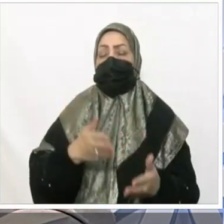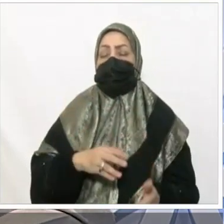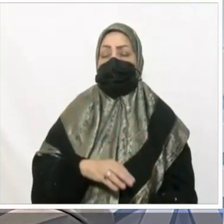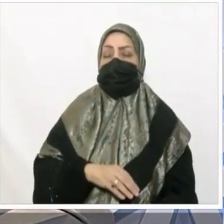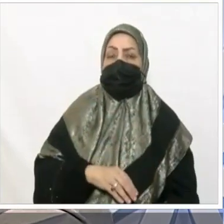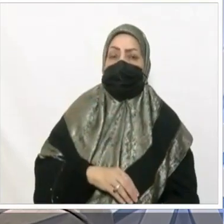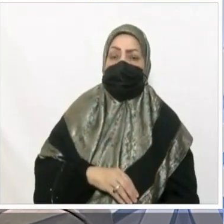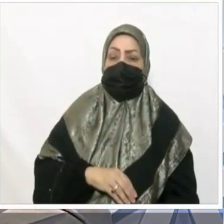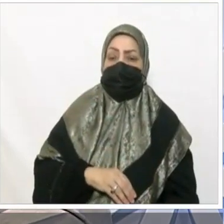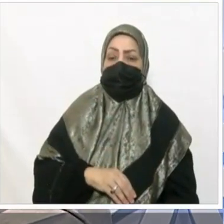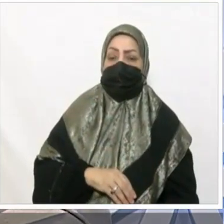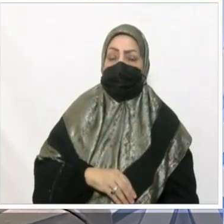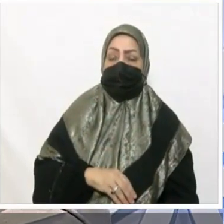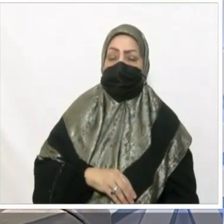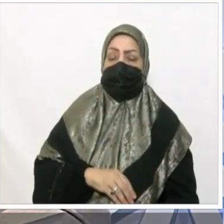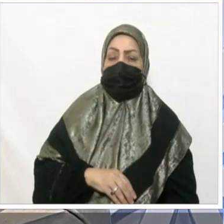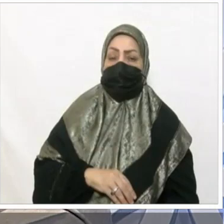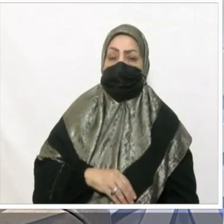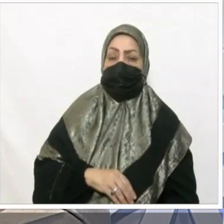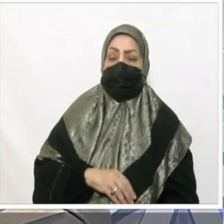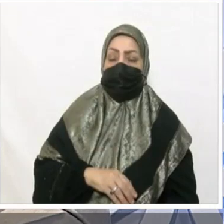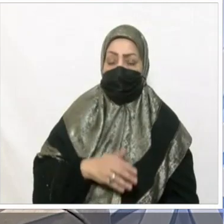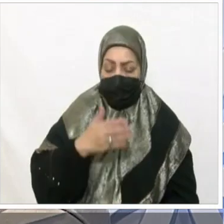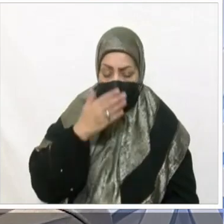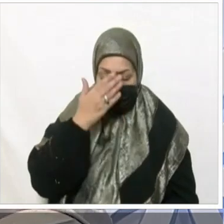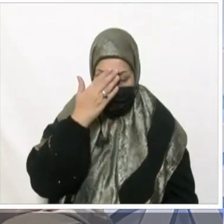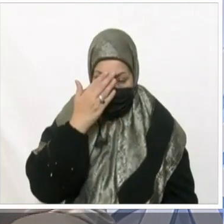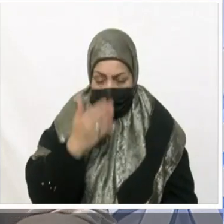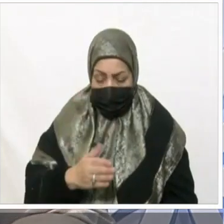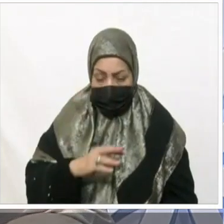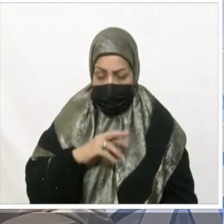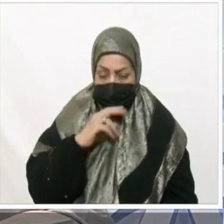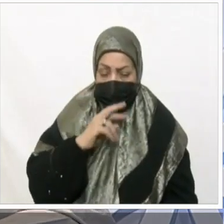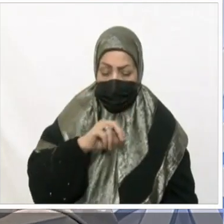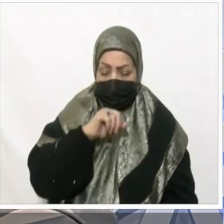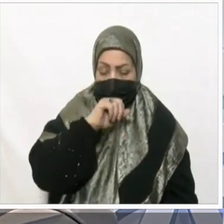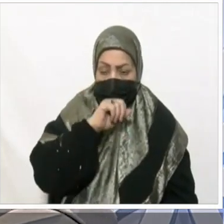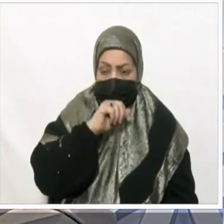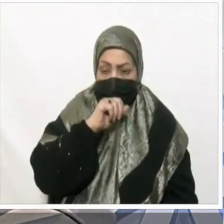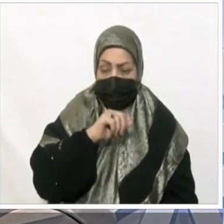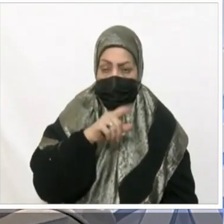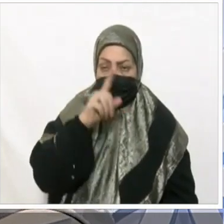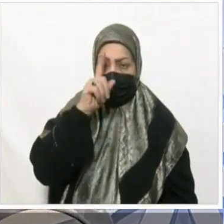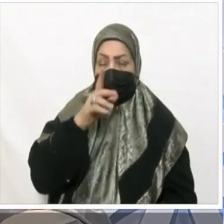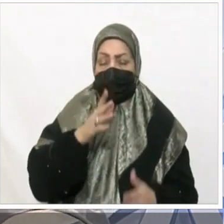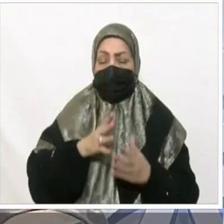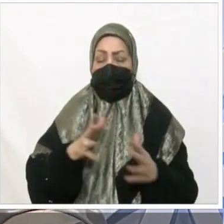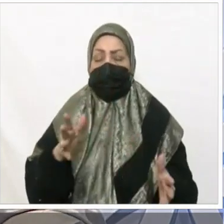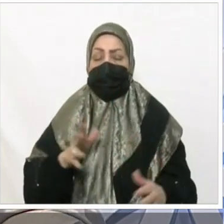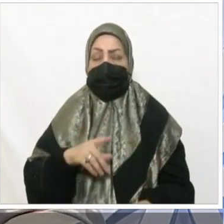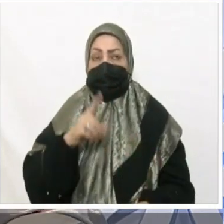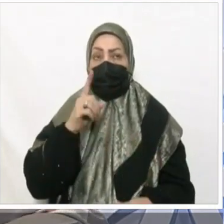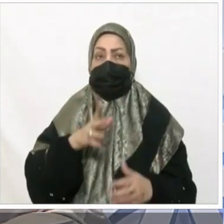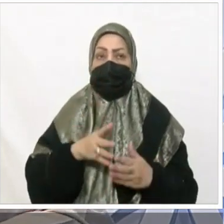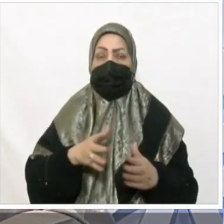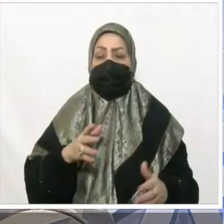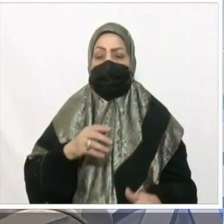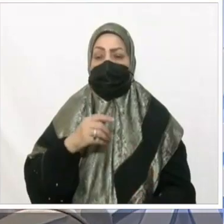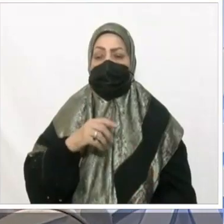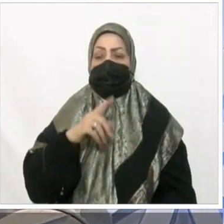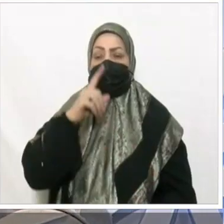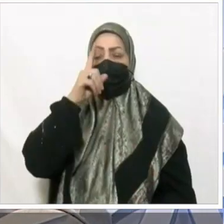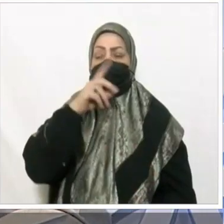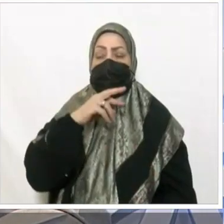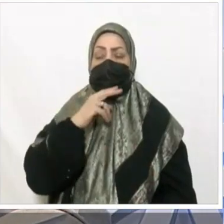سجدة التلاوة القرآن. نعم. فيها تكبيرة والله، فيها تكبيرة شيخ عصام. ماشي، تسمع. السؤال الأول،